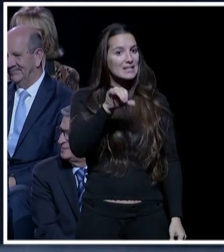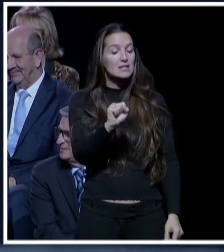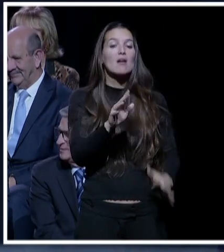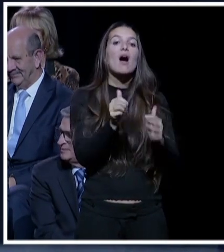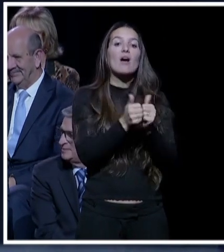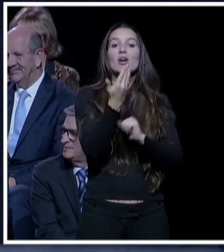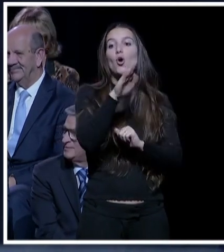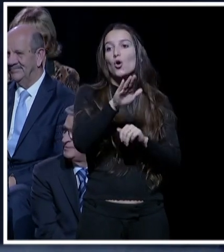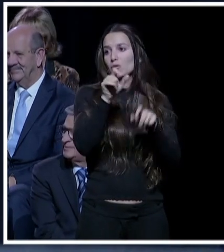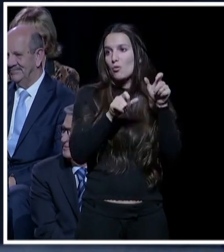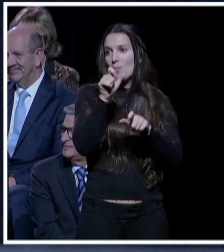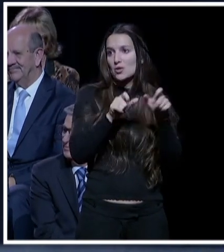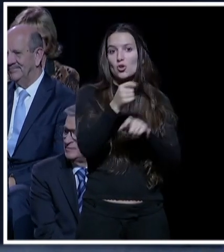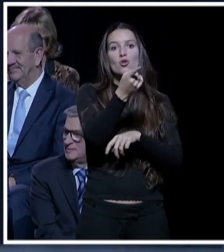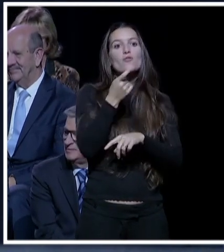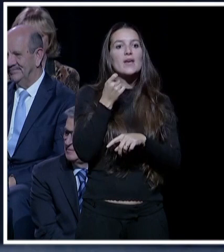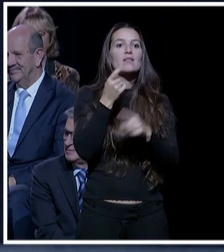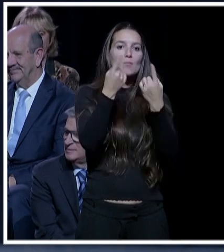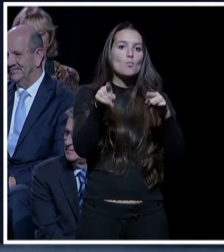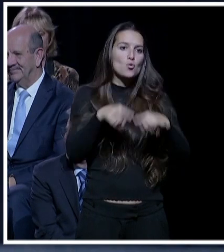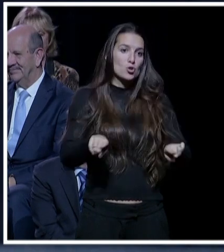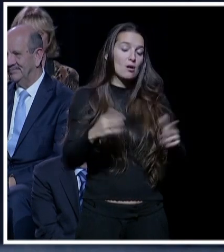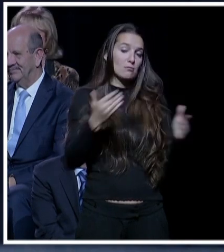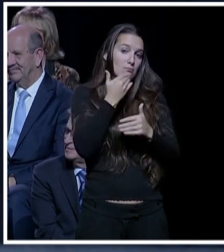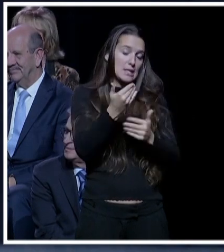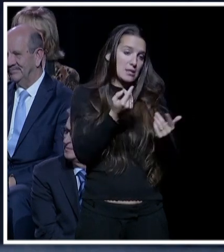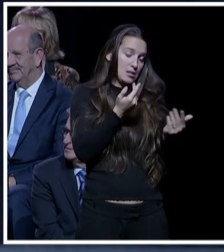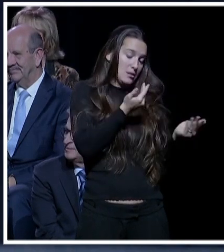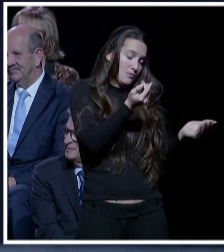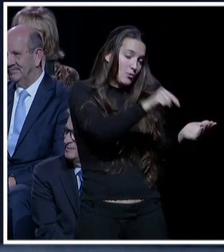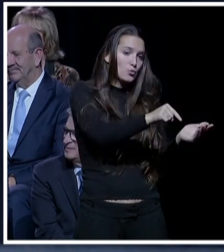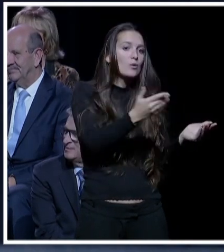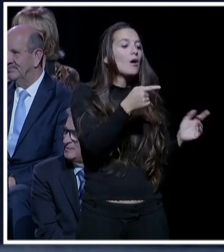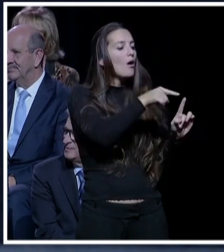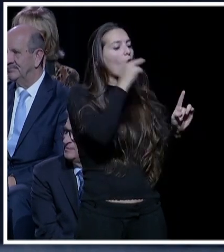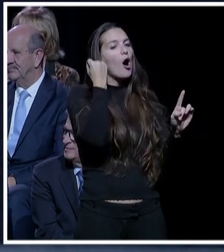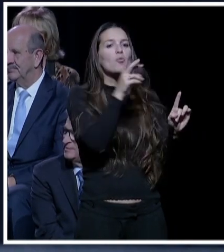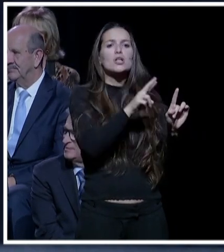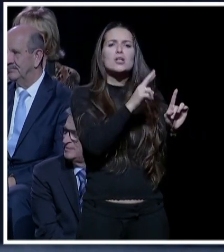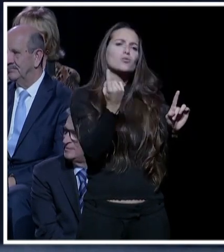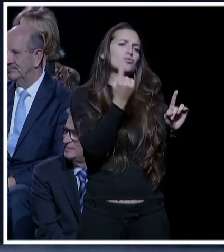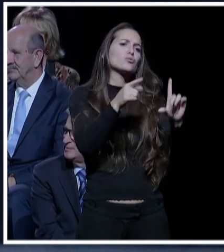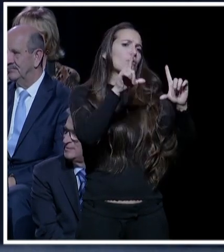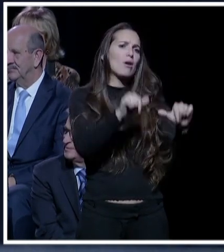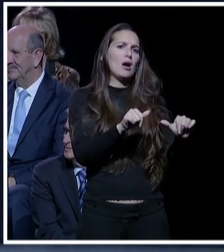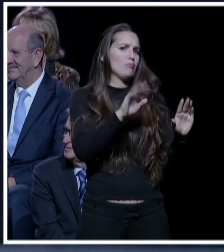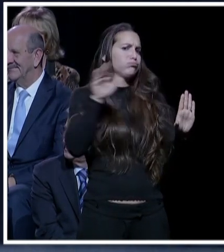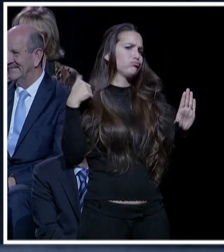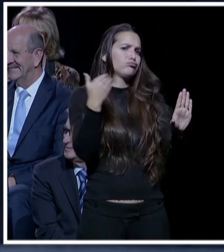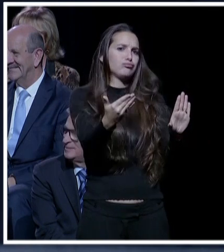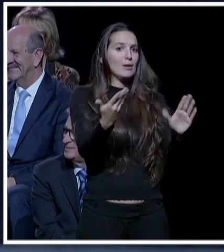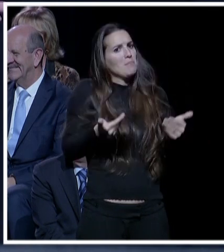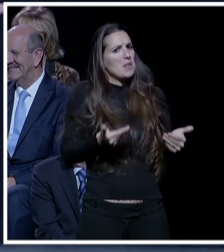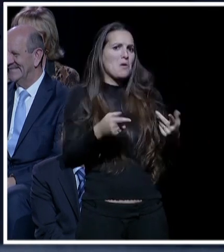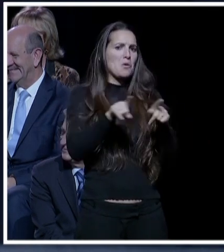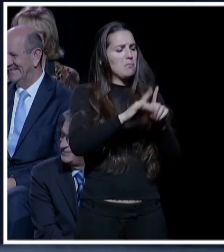élus de Mougins que je salue, que je remercie. Richard, toujours présent à nos côtés, et puis maintenant, c'est un peu le monsieur culture